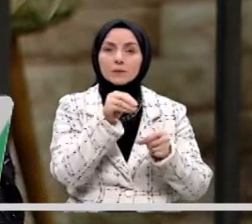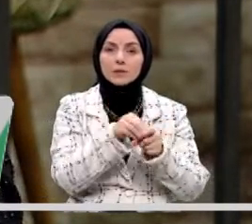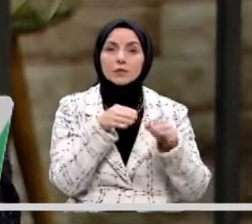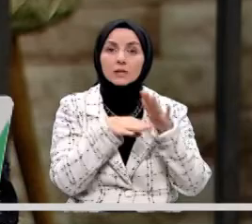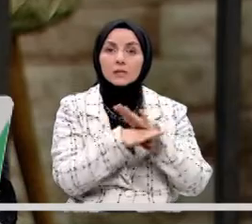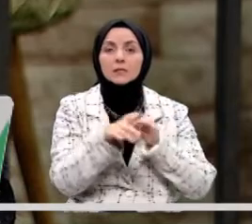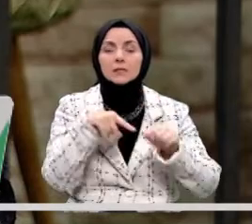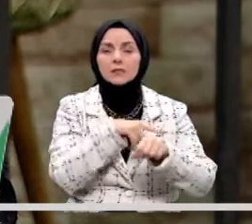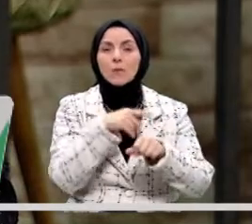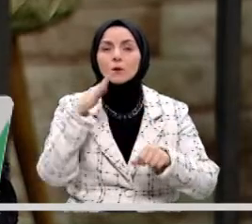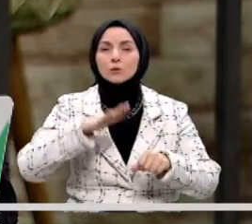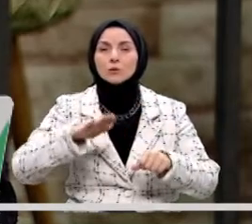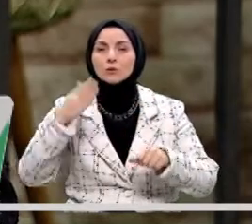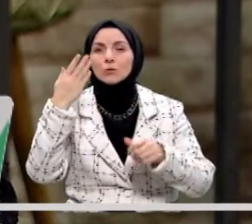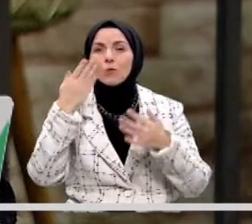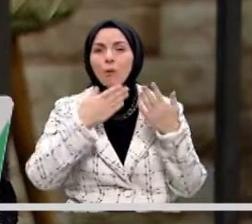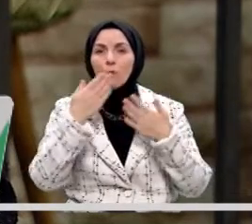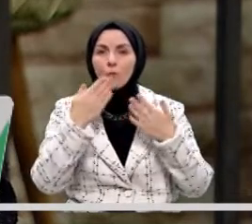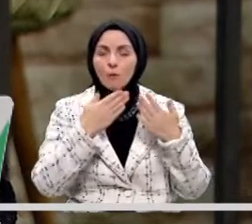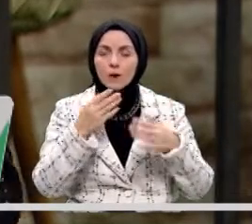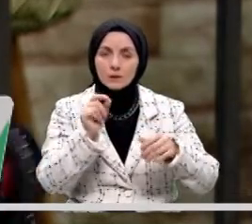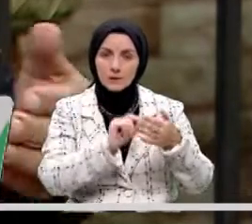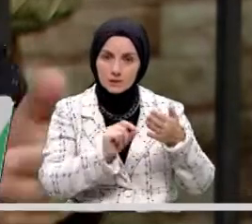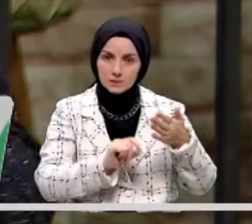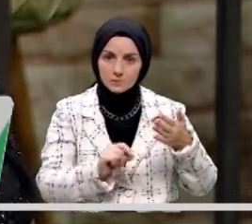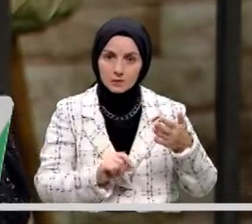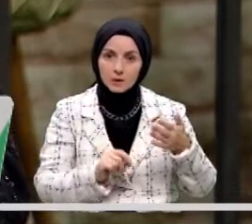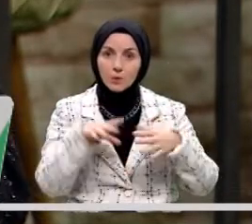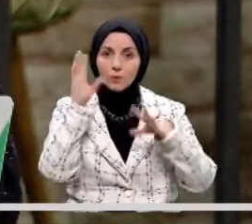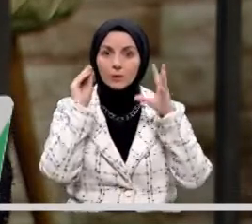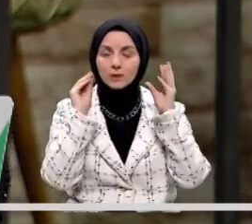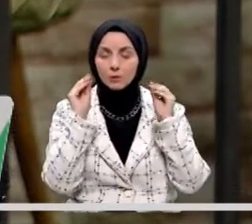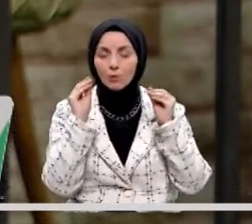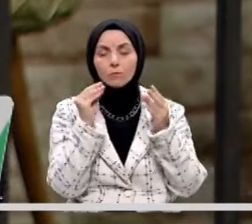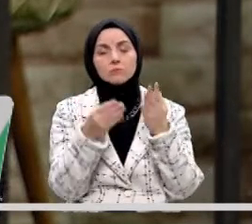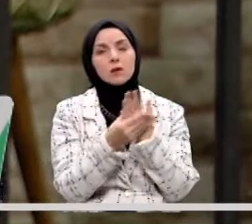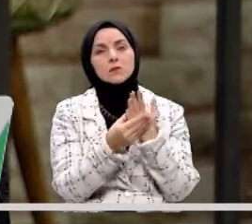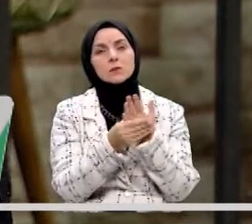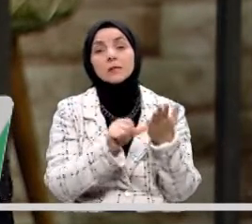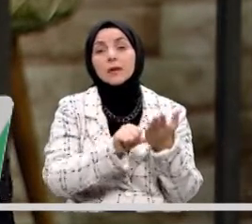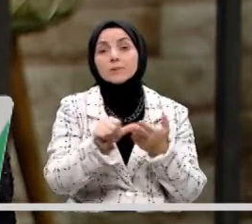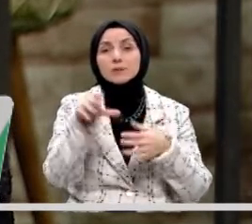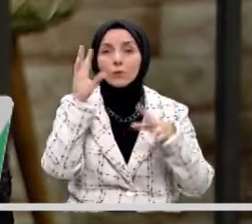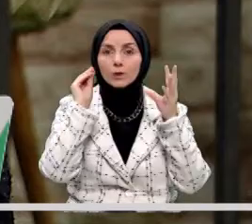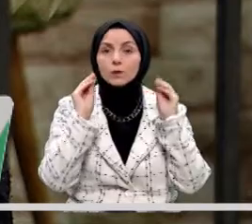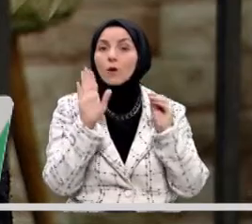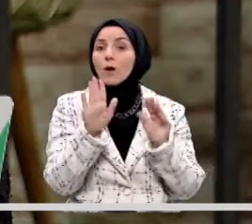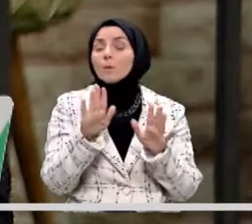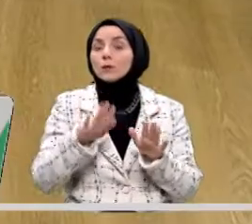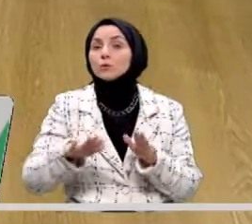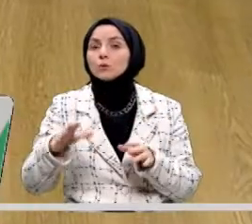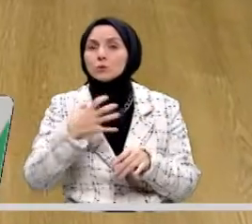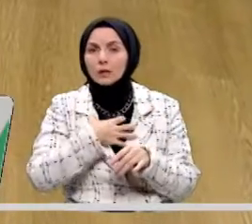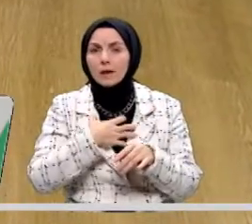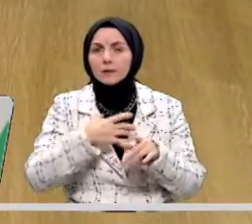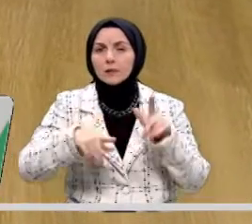okuma yazmayı da öğreniyor neden o sınıfının gerektirdiği müfredat programı Neyse onların hepsini öğreniyor ama çocuk kendini idare